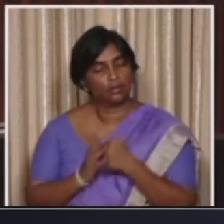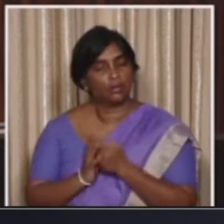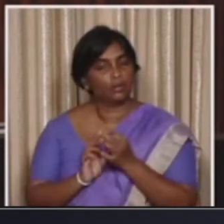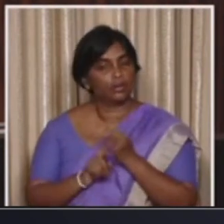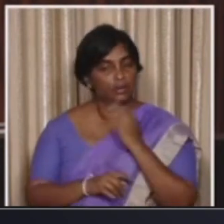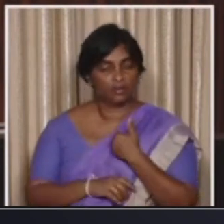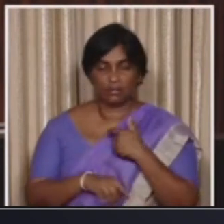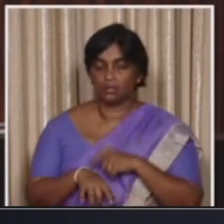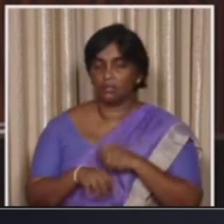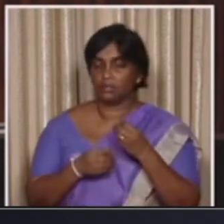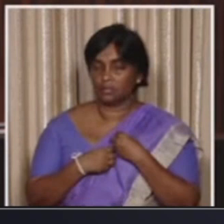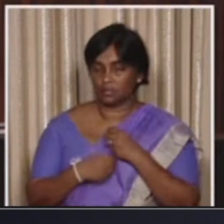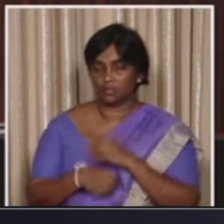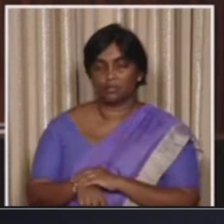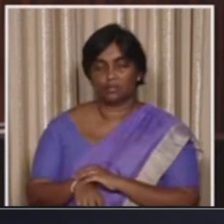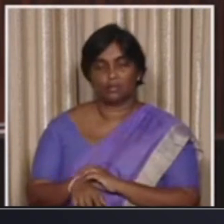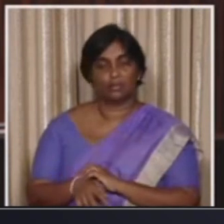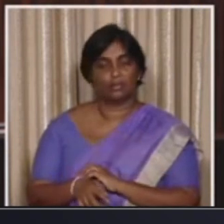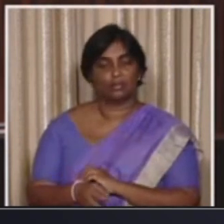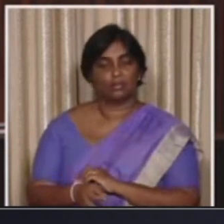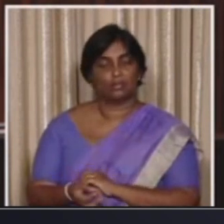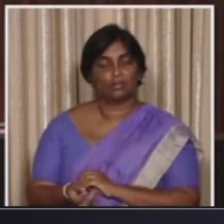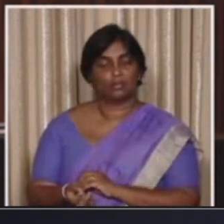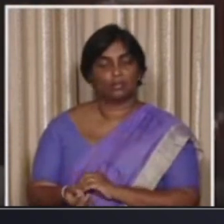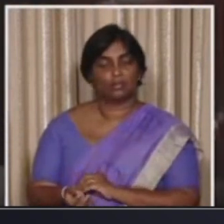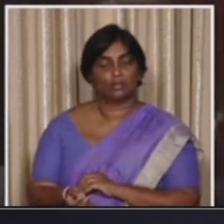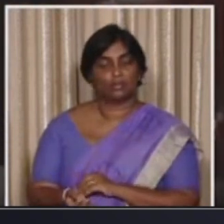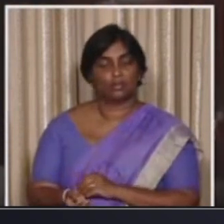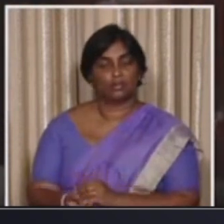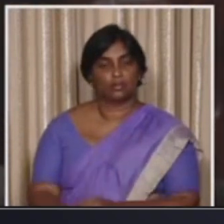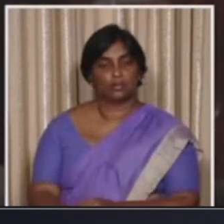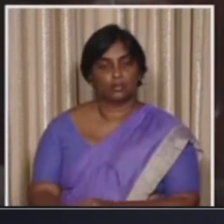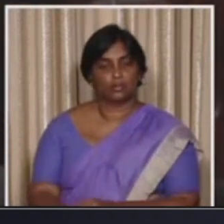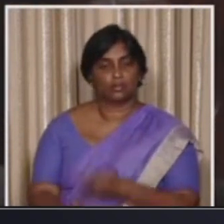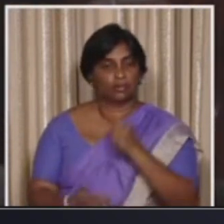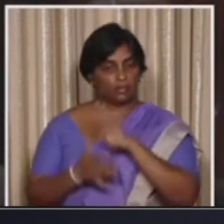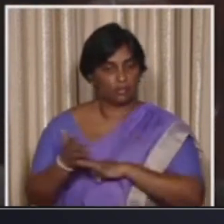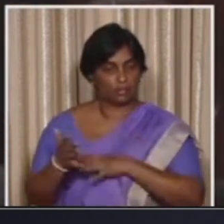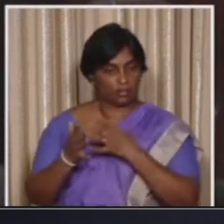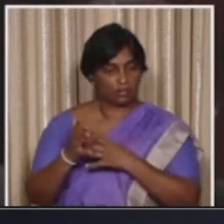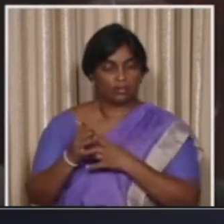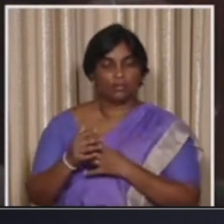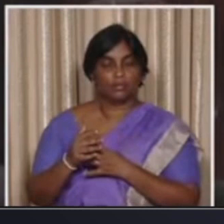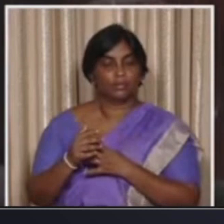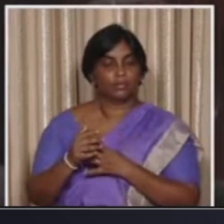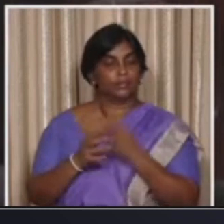to presenting my discussion regarding the Budget